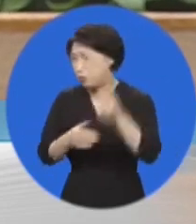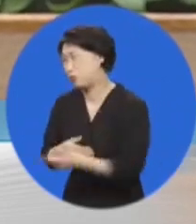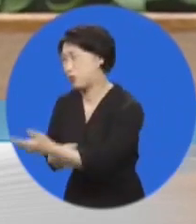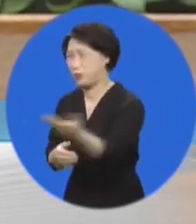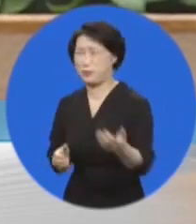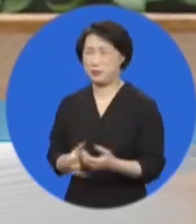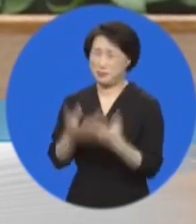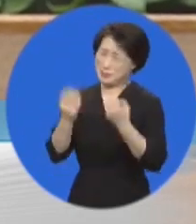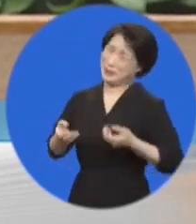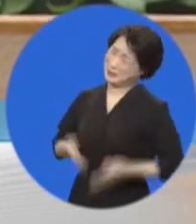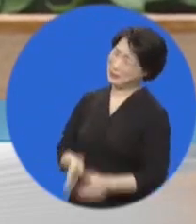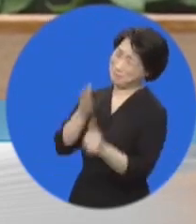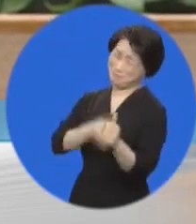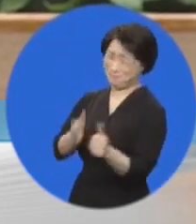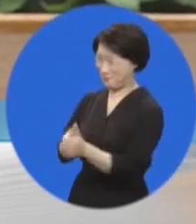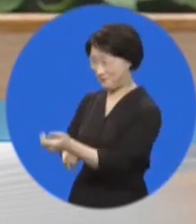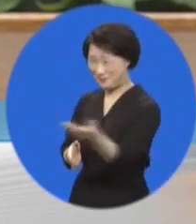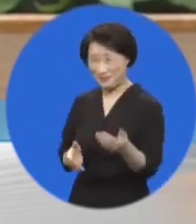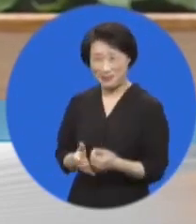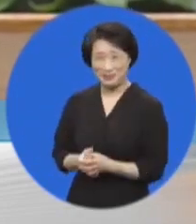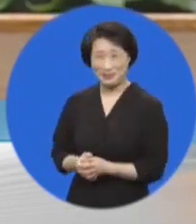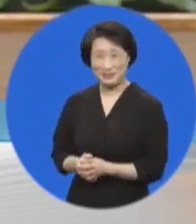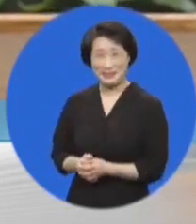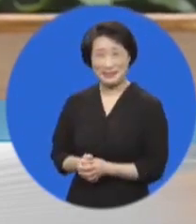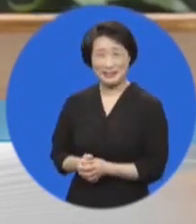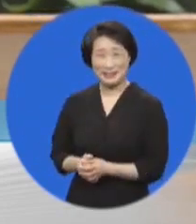손들도 막 낳기를 원합니다.